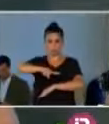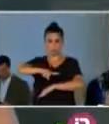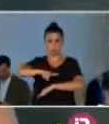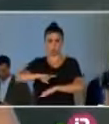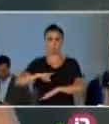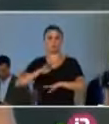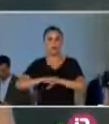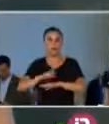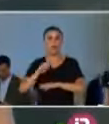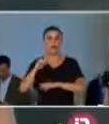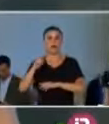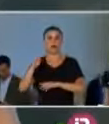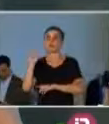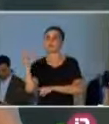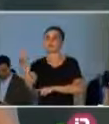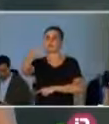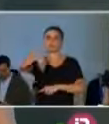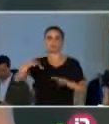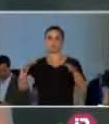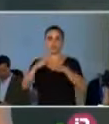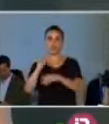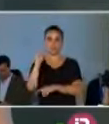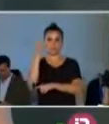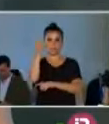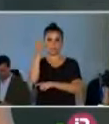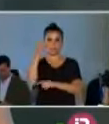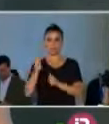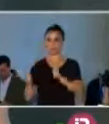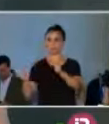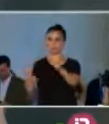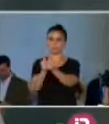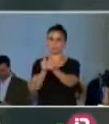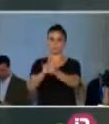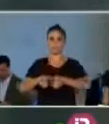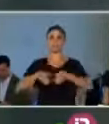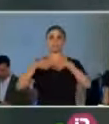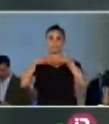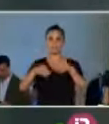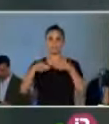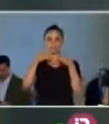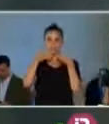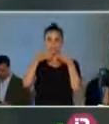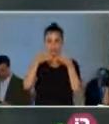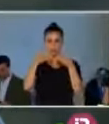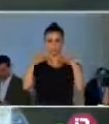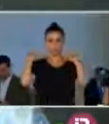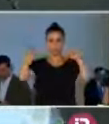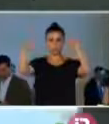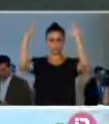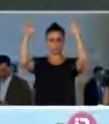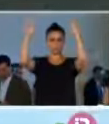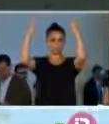garantir l'èxit de tots. Estar de vora vosaltres, sempre. Moltíssimes gràcies.